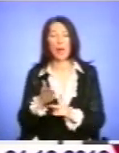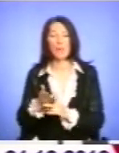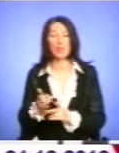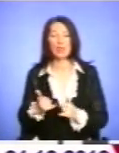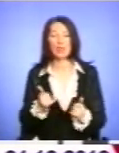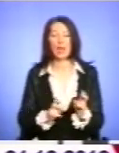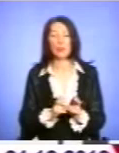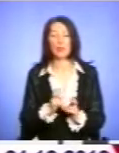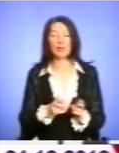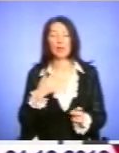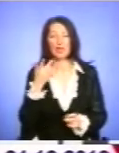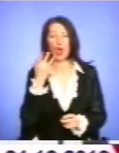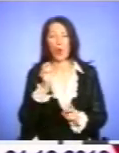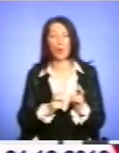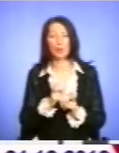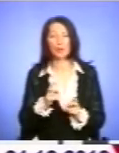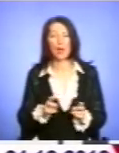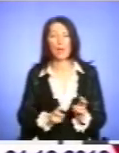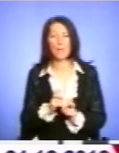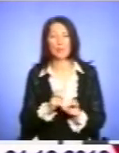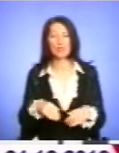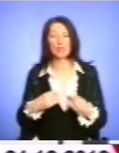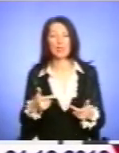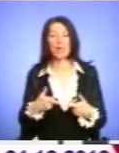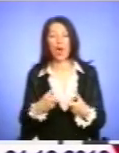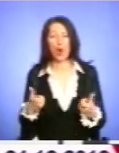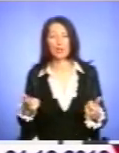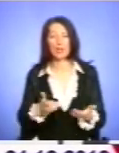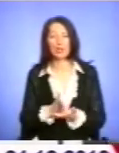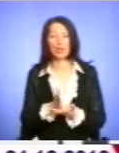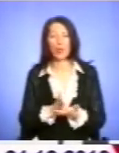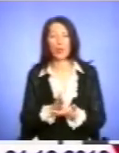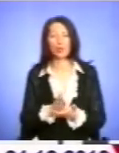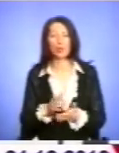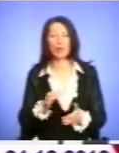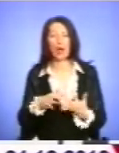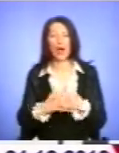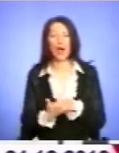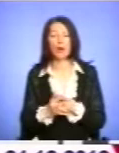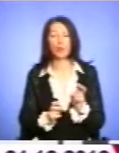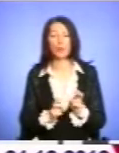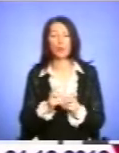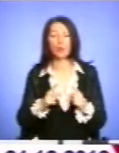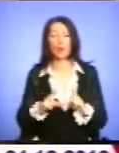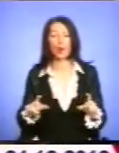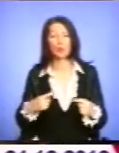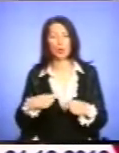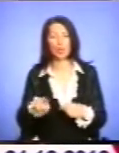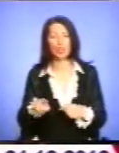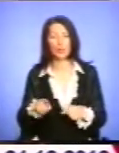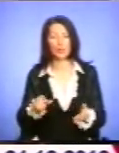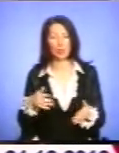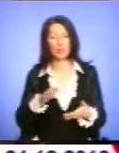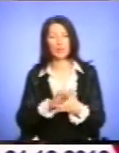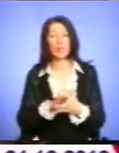легкої промисловості, підприємств з надання готельних послуг, агропромислового комплексу та інших. Представляючи